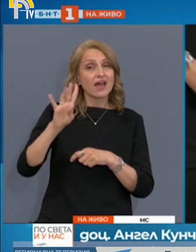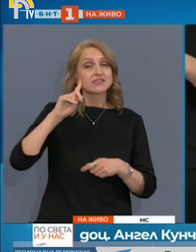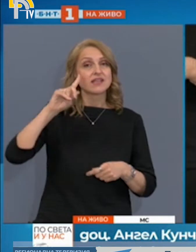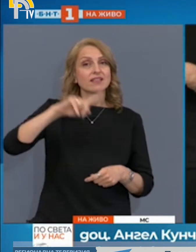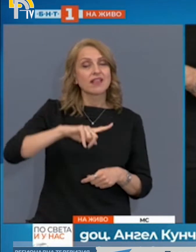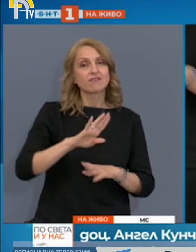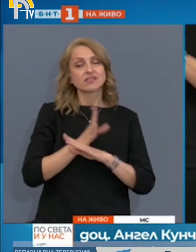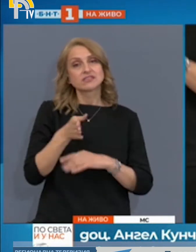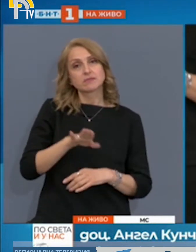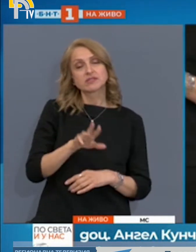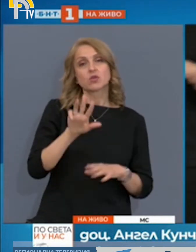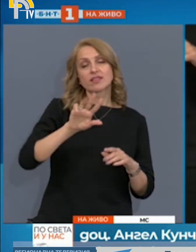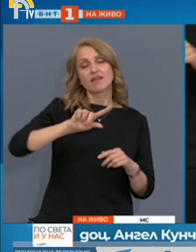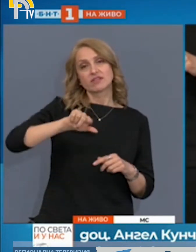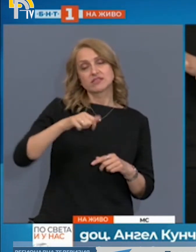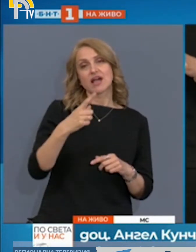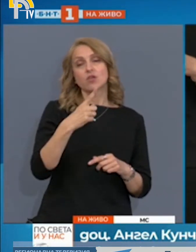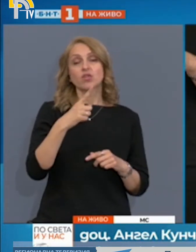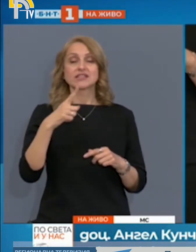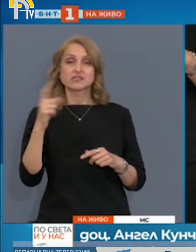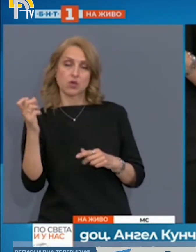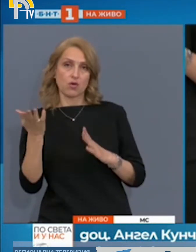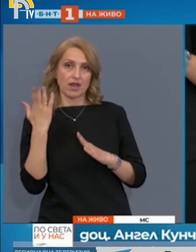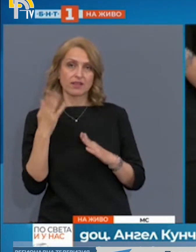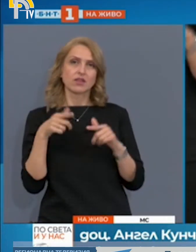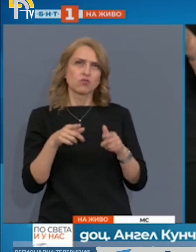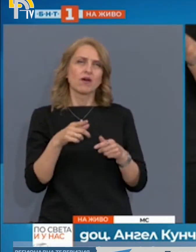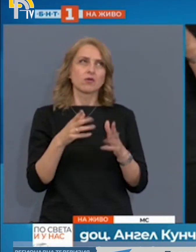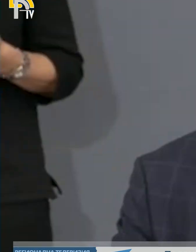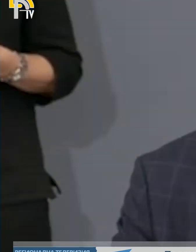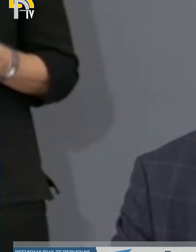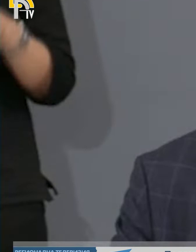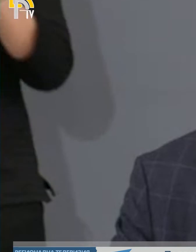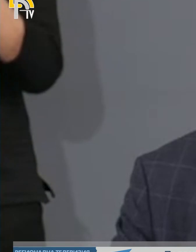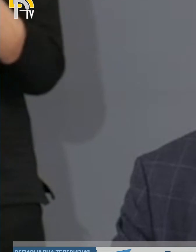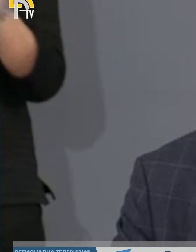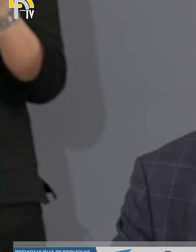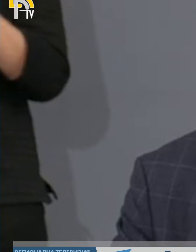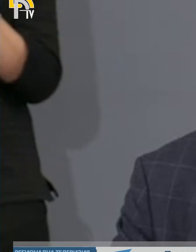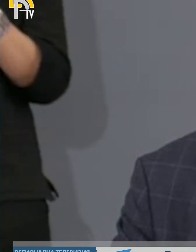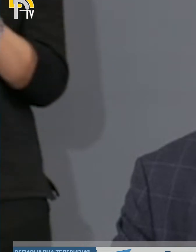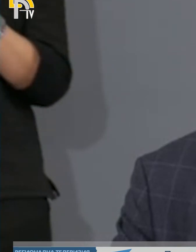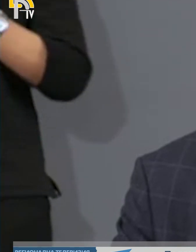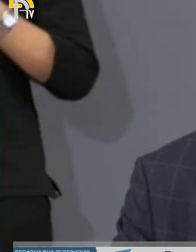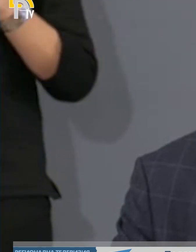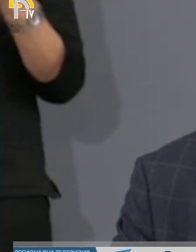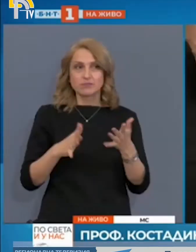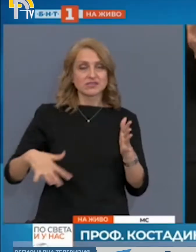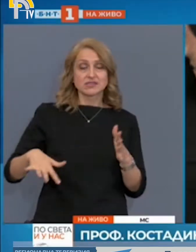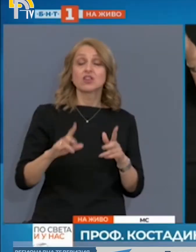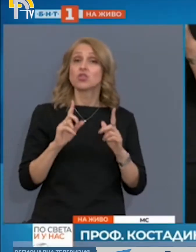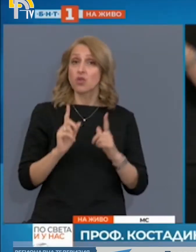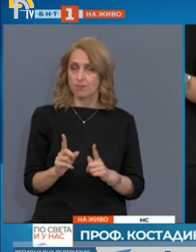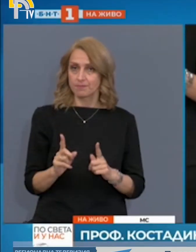,9 на 100 хиляди, което ни отрежда 13-то място в Европейския съюз. Това обаче, което ни кара да бъдем на штрек, е